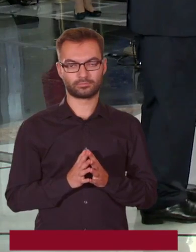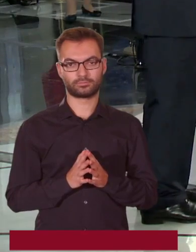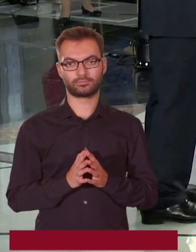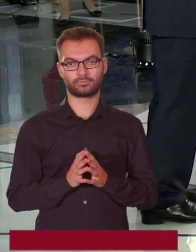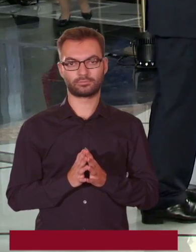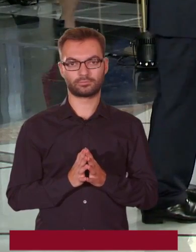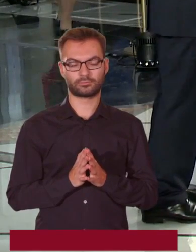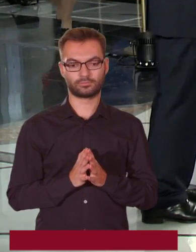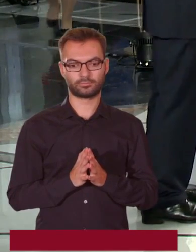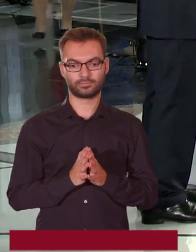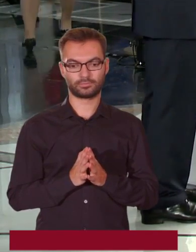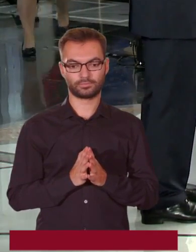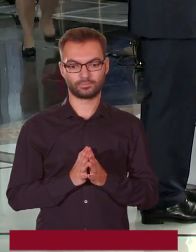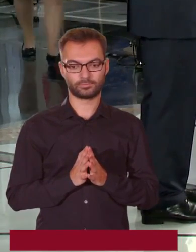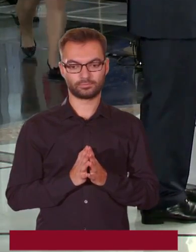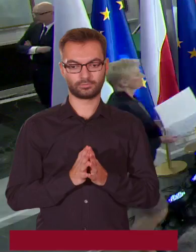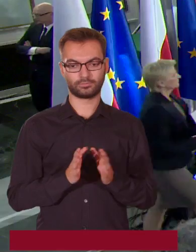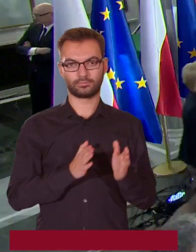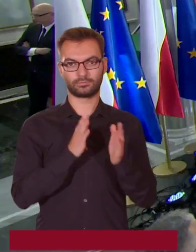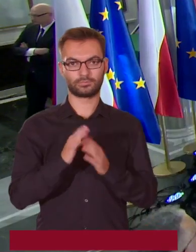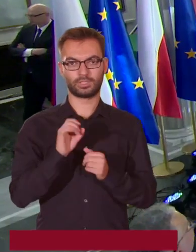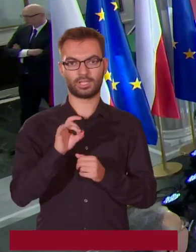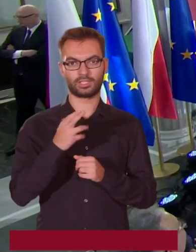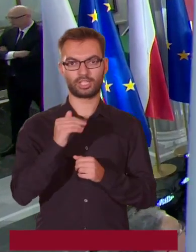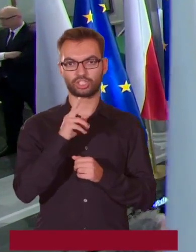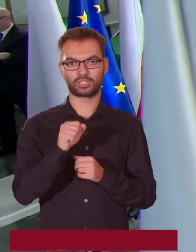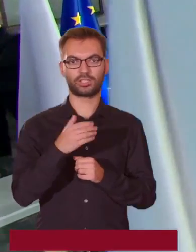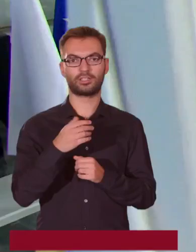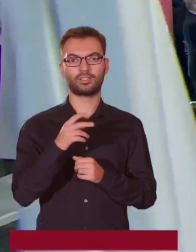Poproszę panią Agnieszkę Małgorzatę Hanajczyk.